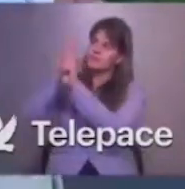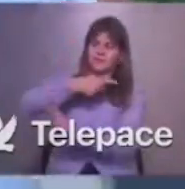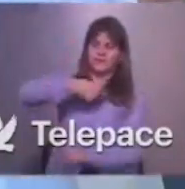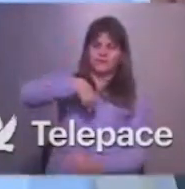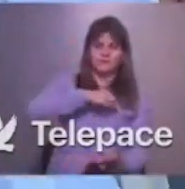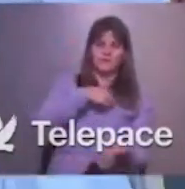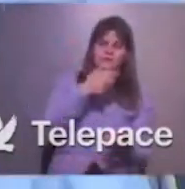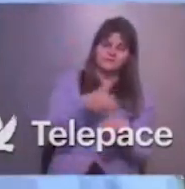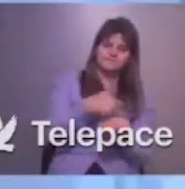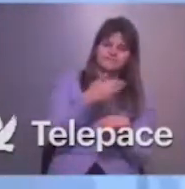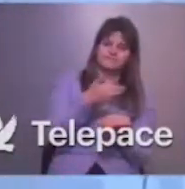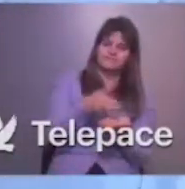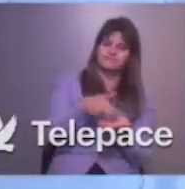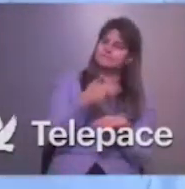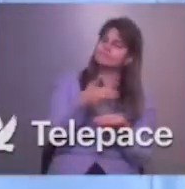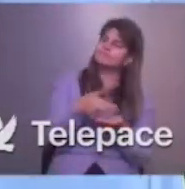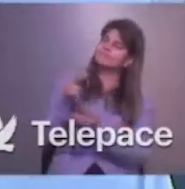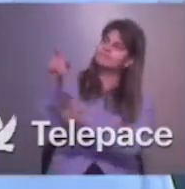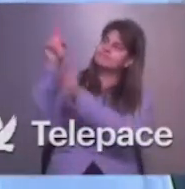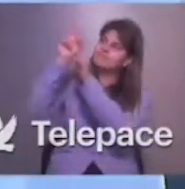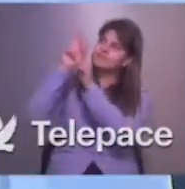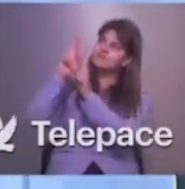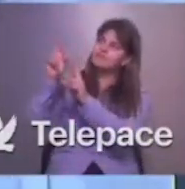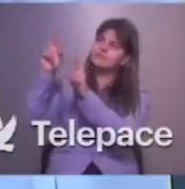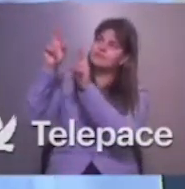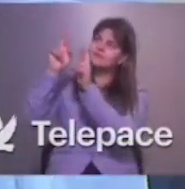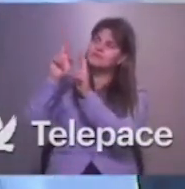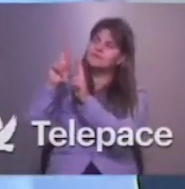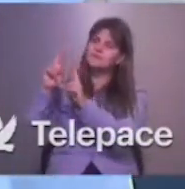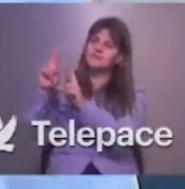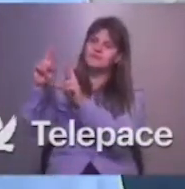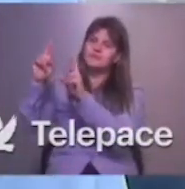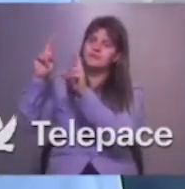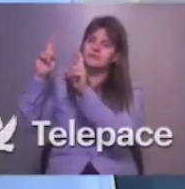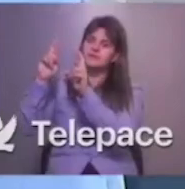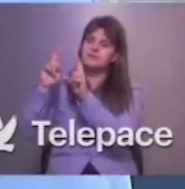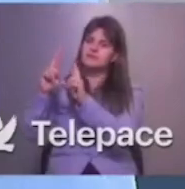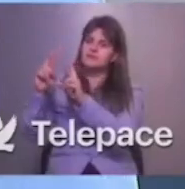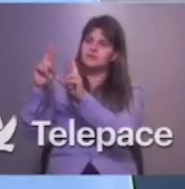pellegrini oggi presenti a Fatima.